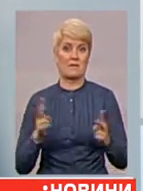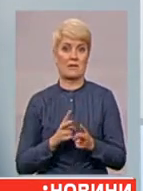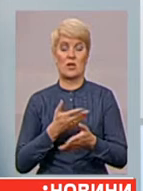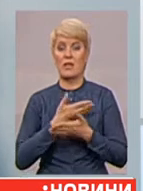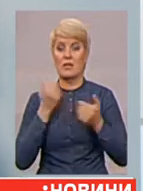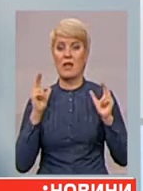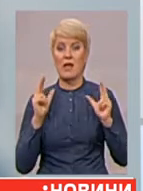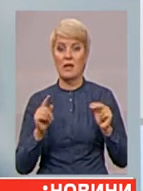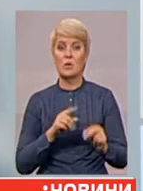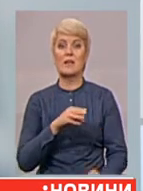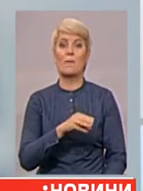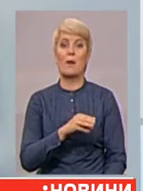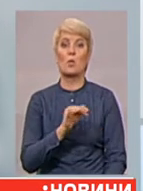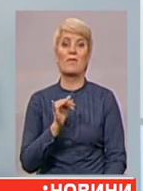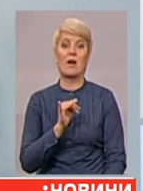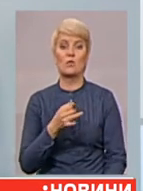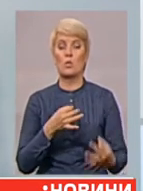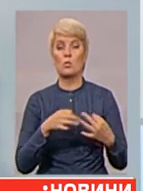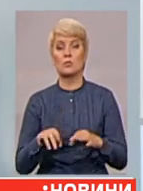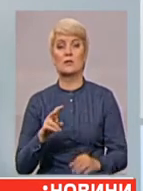что Тамара Ивановна пустит к Станиславу.